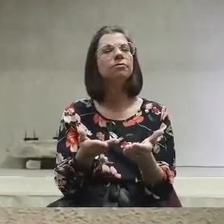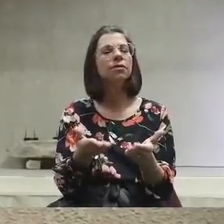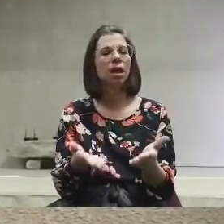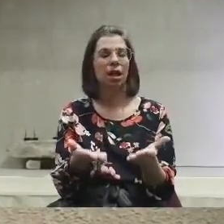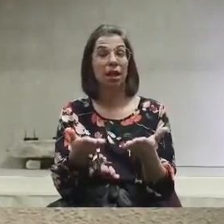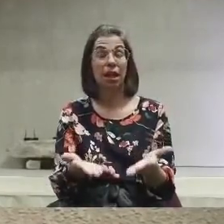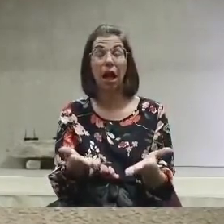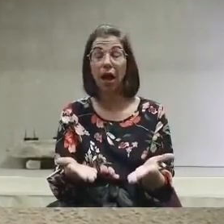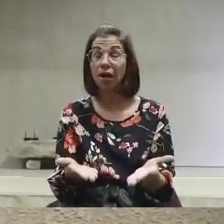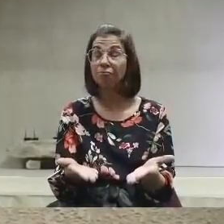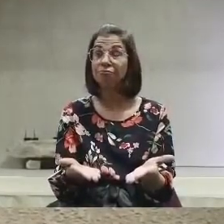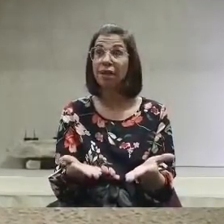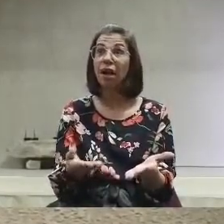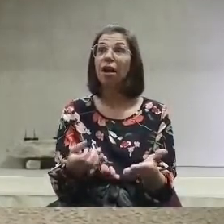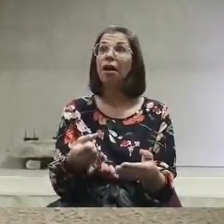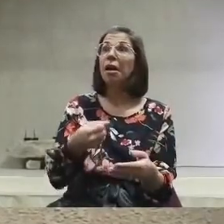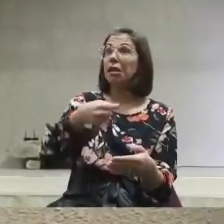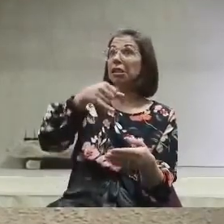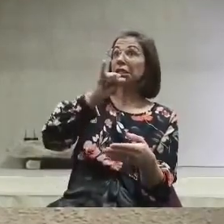Ouais,